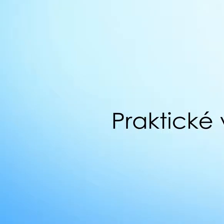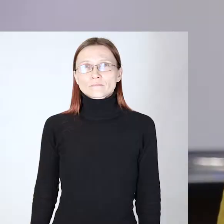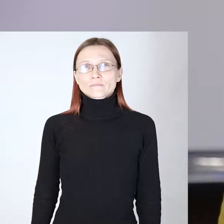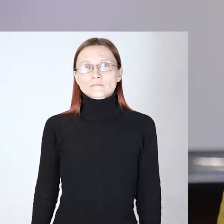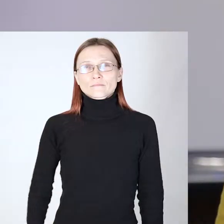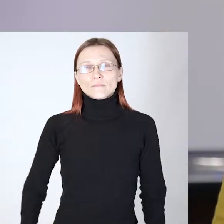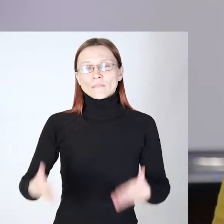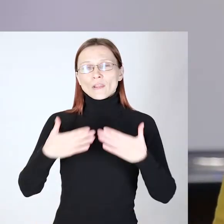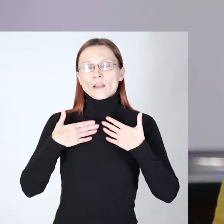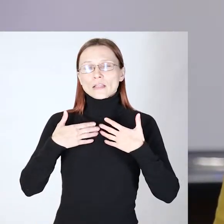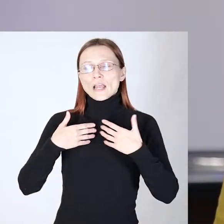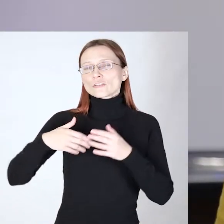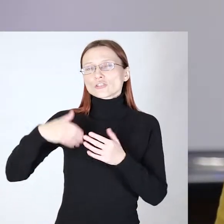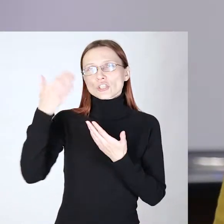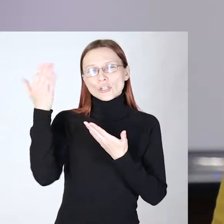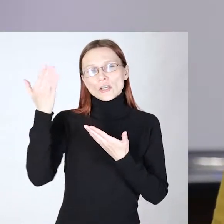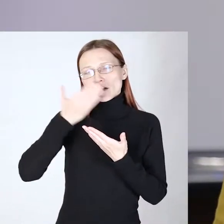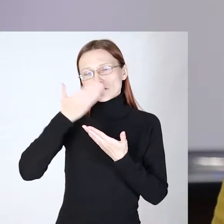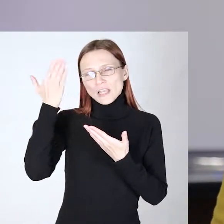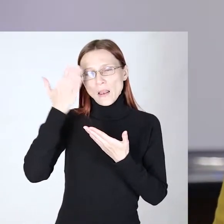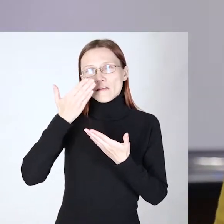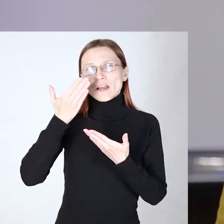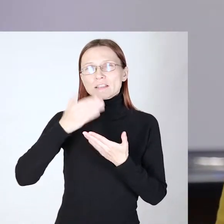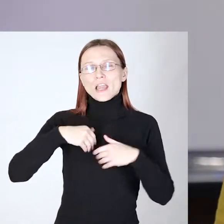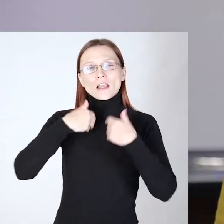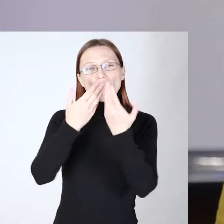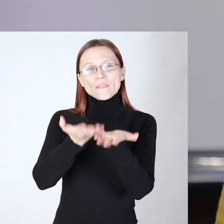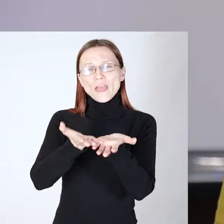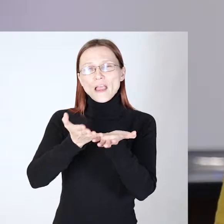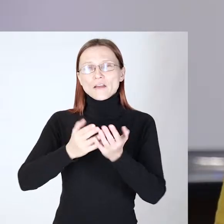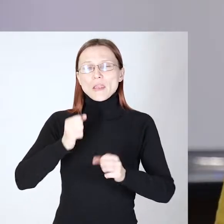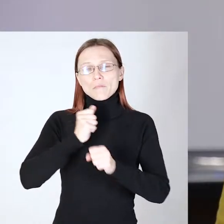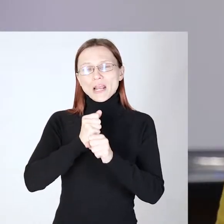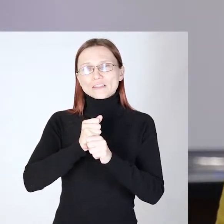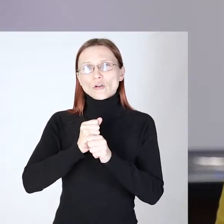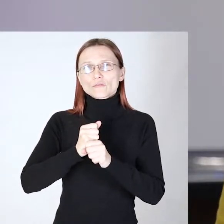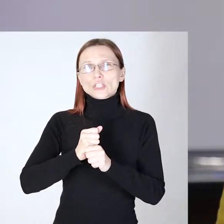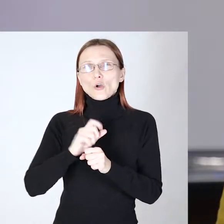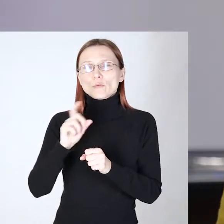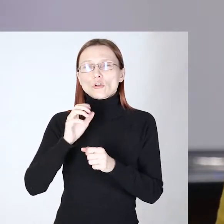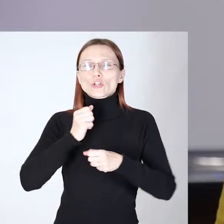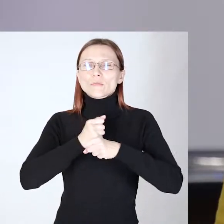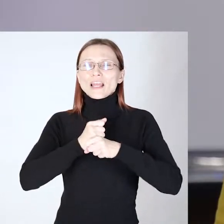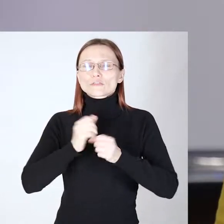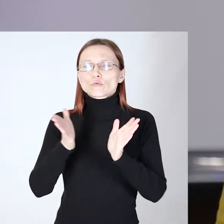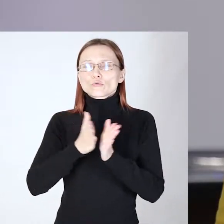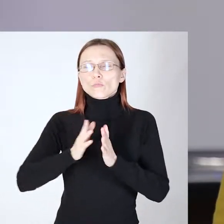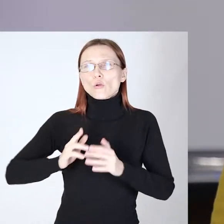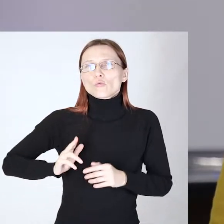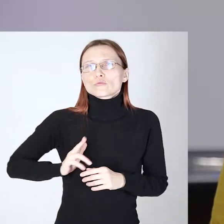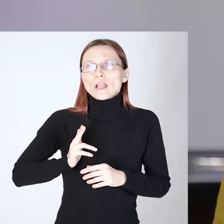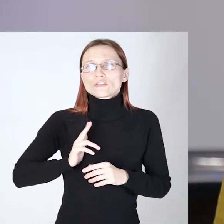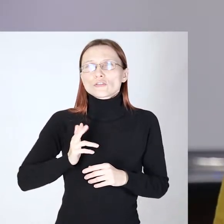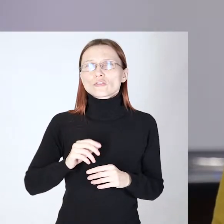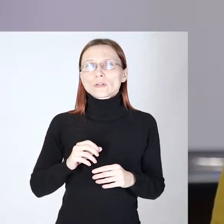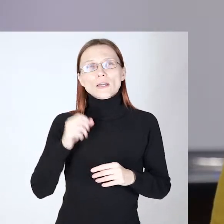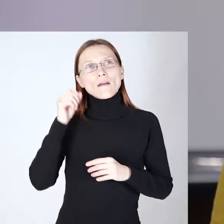Na našich školeniach a na našich vzdelávaniach dávame pracovníkom s mládežou a mládežneckým vedúcim veľmi jednoduchú úlohu.